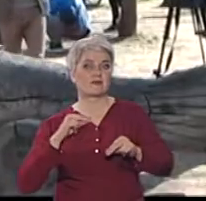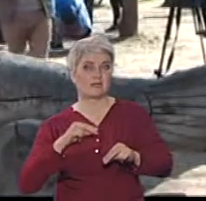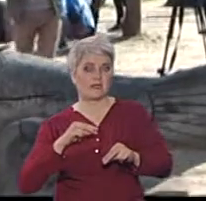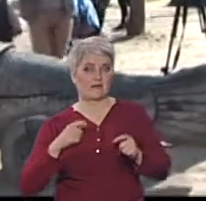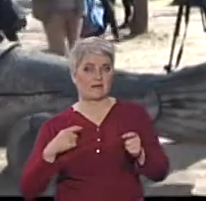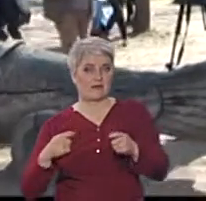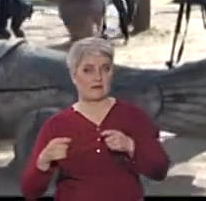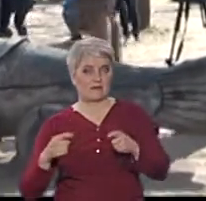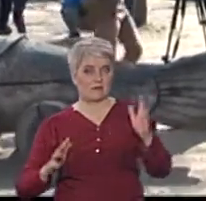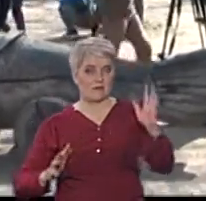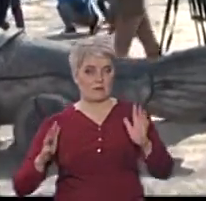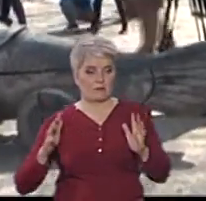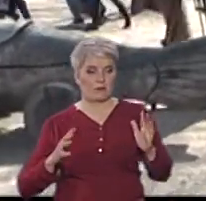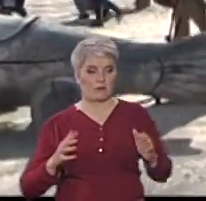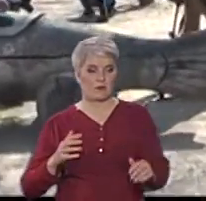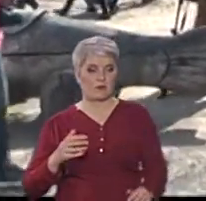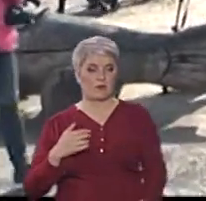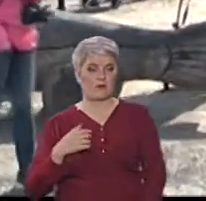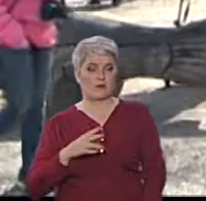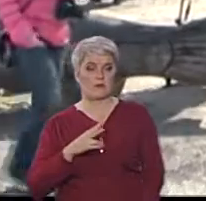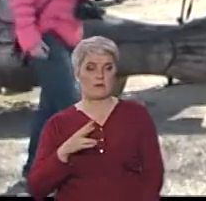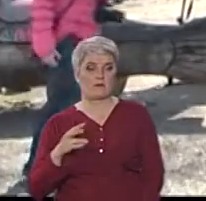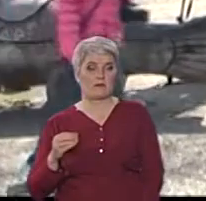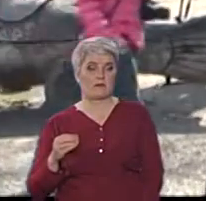Ми взяли дітей, ведемо не на війну, ми не